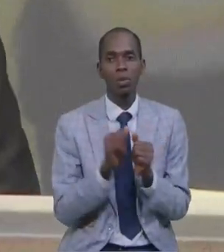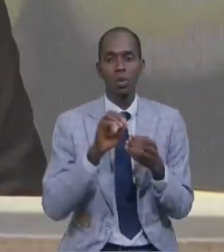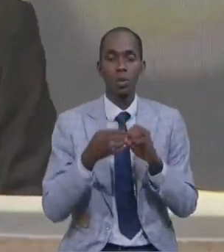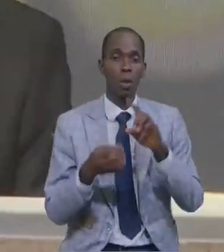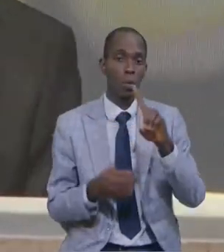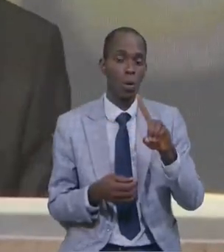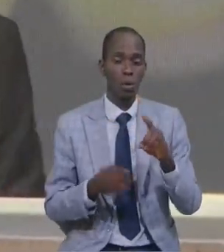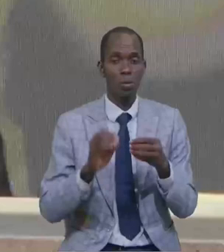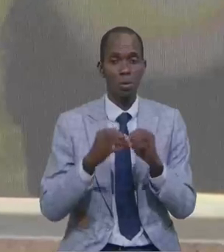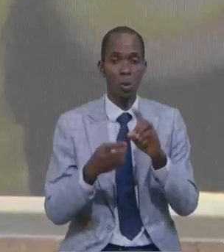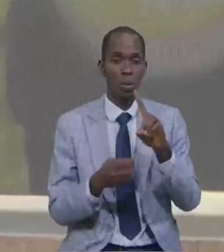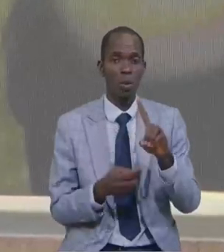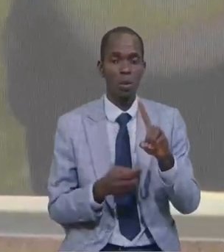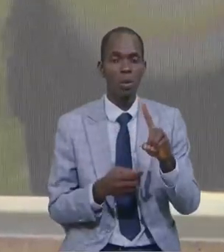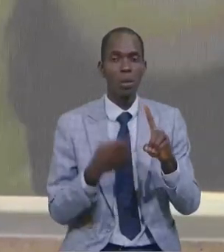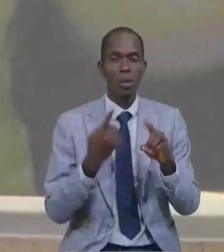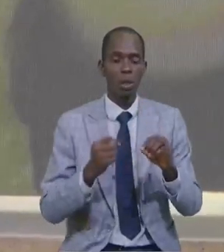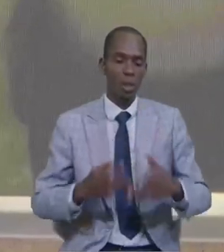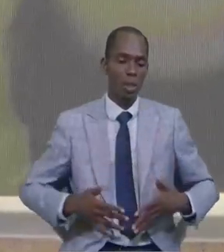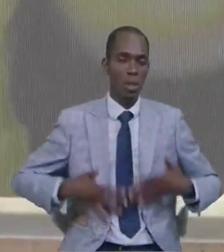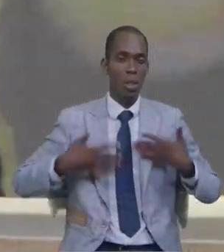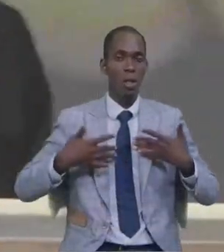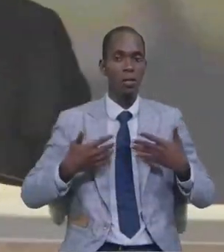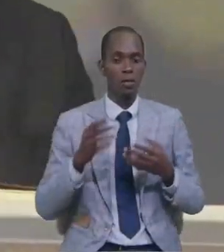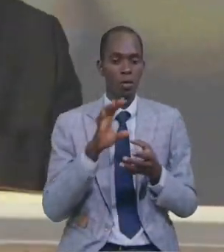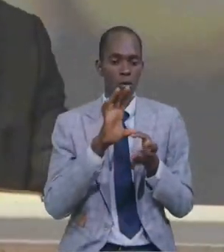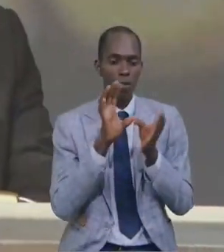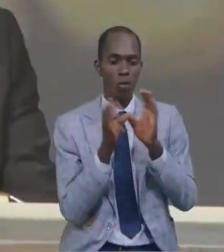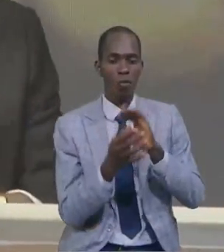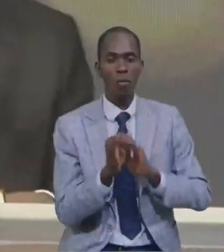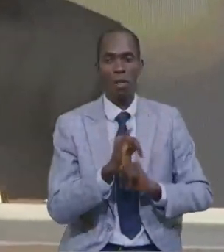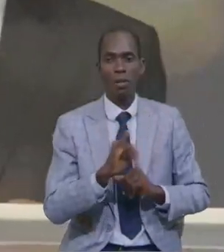Le salut qui convertit par la foi personnelle.